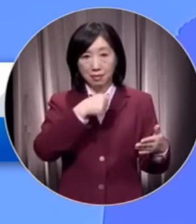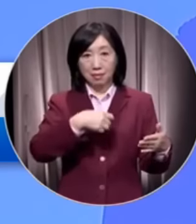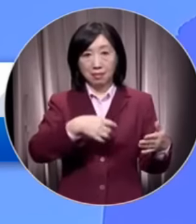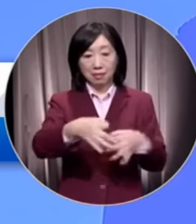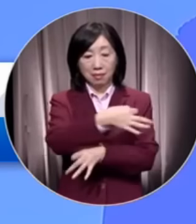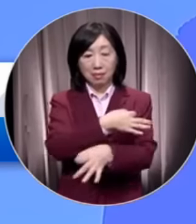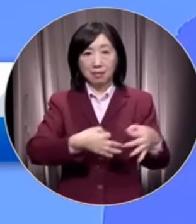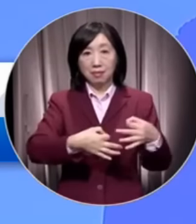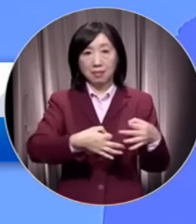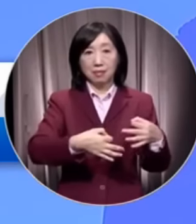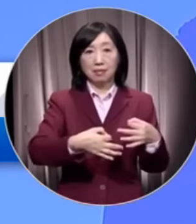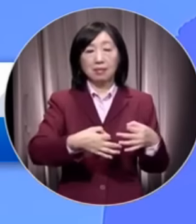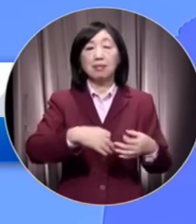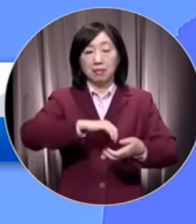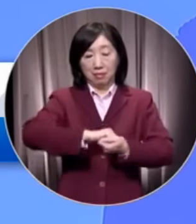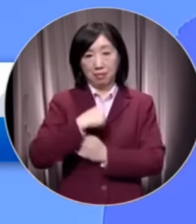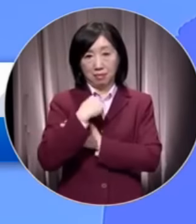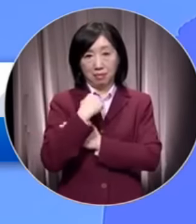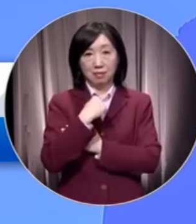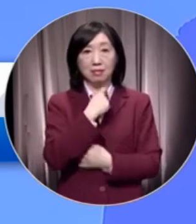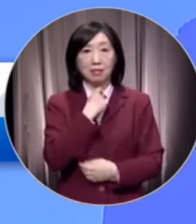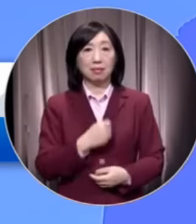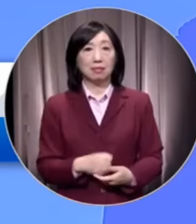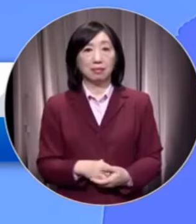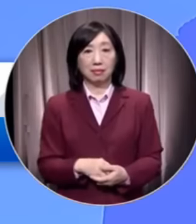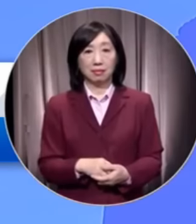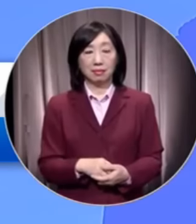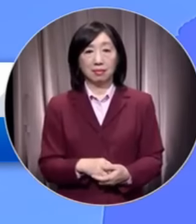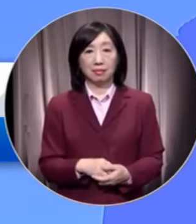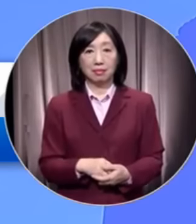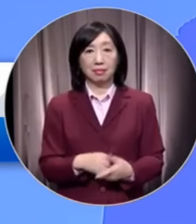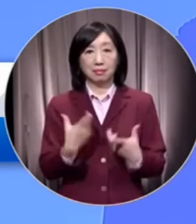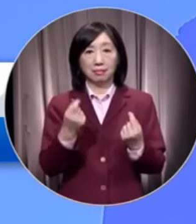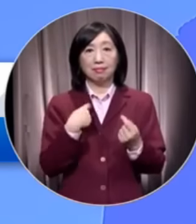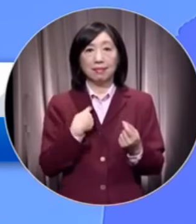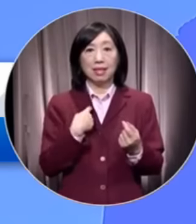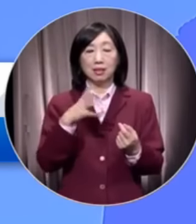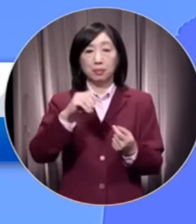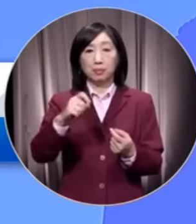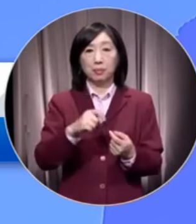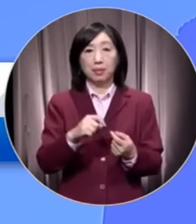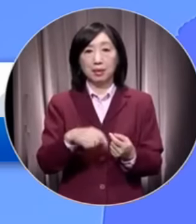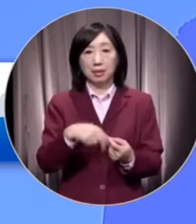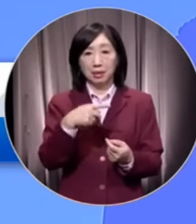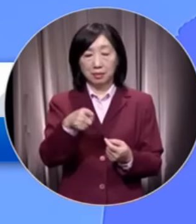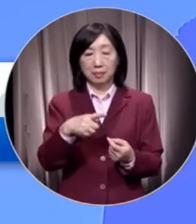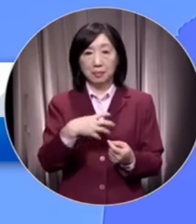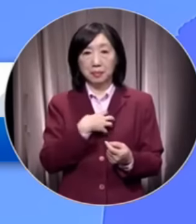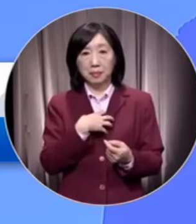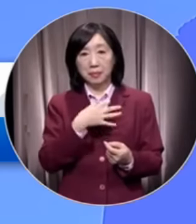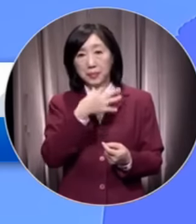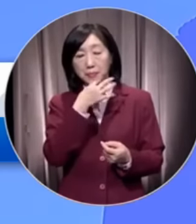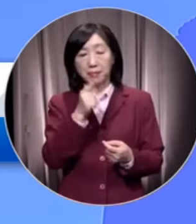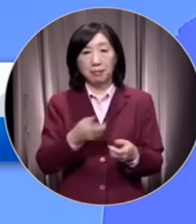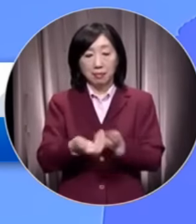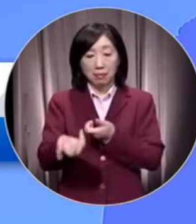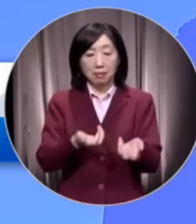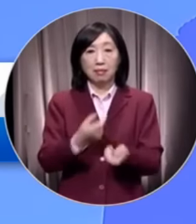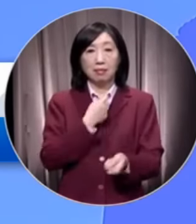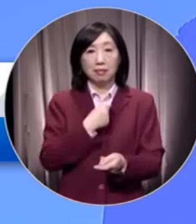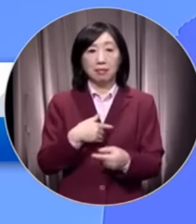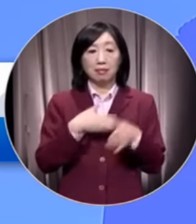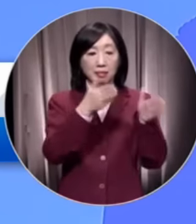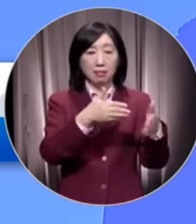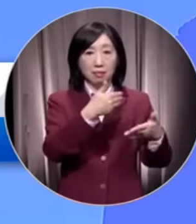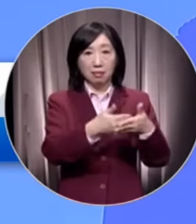是一定要做的，一定要努力的，但是我们也同时要分散风险，所以这几年来我们对大陆的整个的